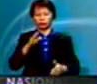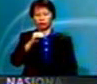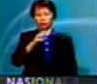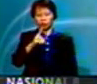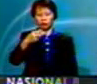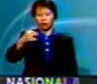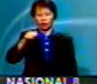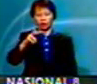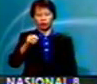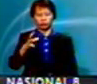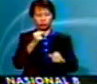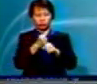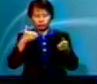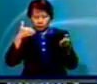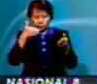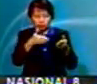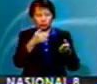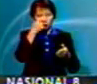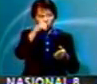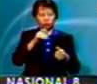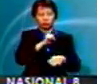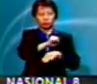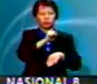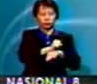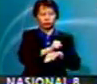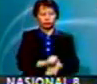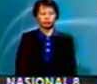Muhammad Hasif Salim merapatkan jurang buat Singapura.